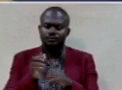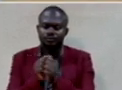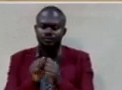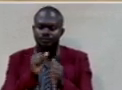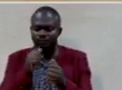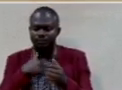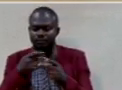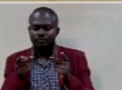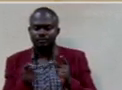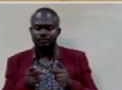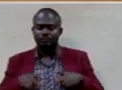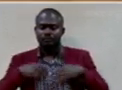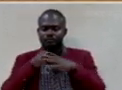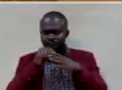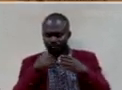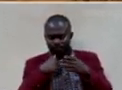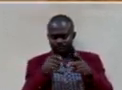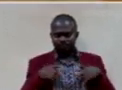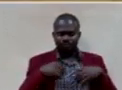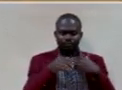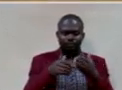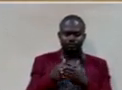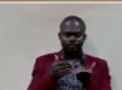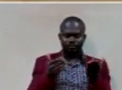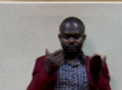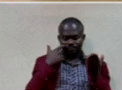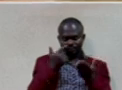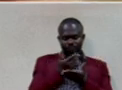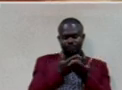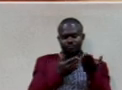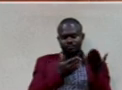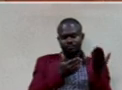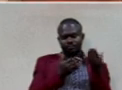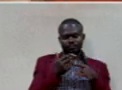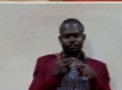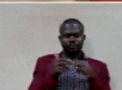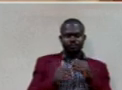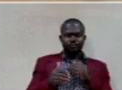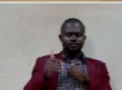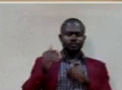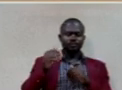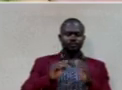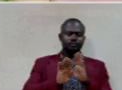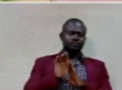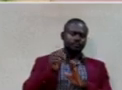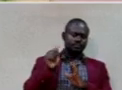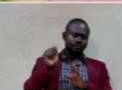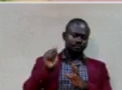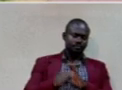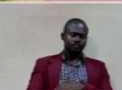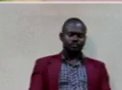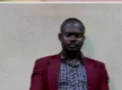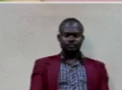kuba inyuma yo gupfakara. Aho kurambika umusaya harabonetse, ngo igikurikiyeho noneho ni ukwiteza imbere.